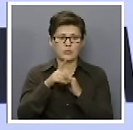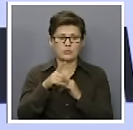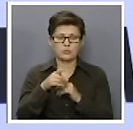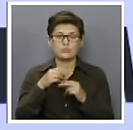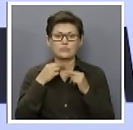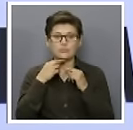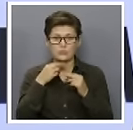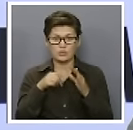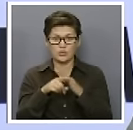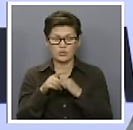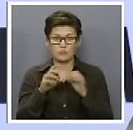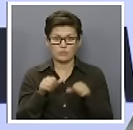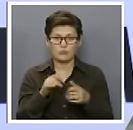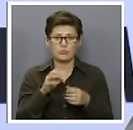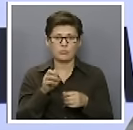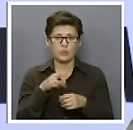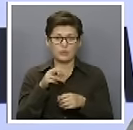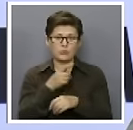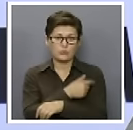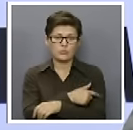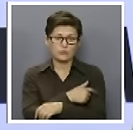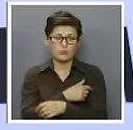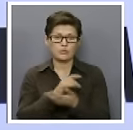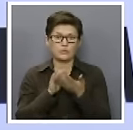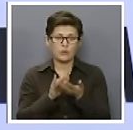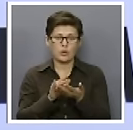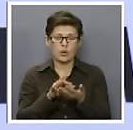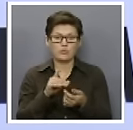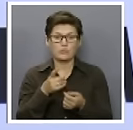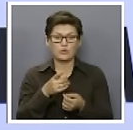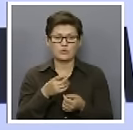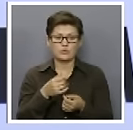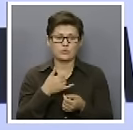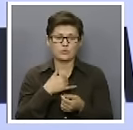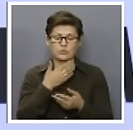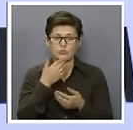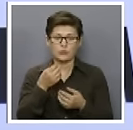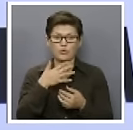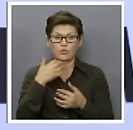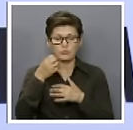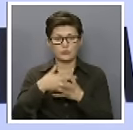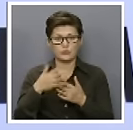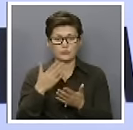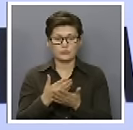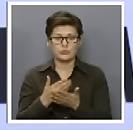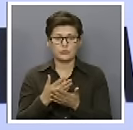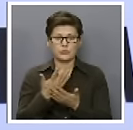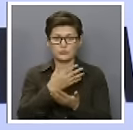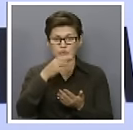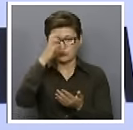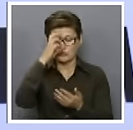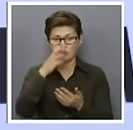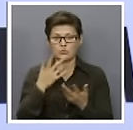бастады. Яғни медтуризм деген нәрсе бар екен ғой. Неге бізге келмеске? Бізде соншама орталық бар. Мысалға, біздің үкіметіміз